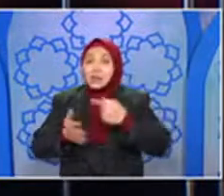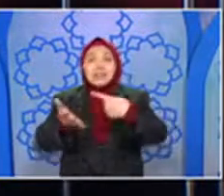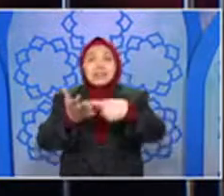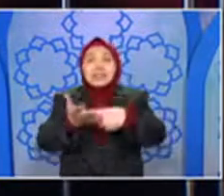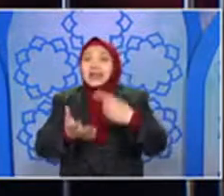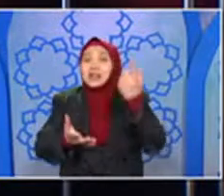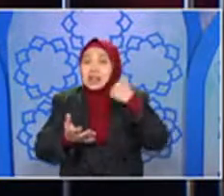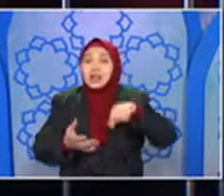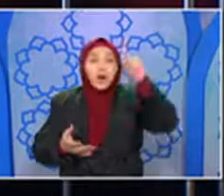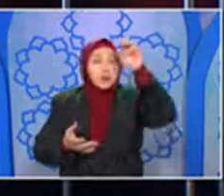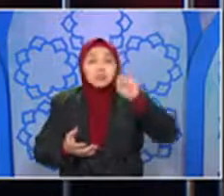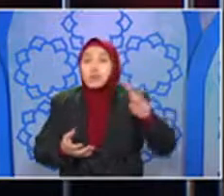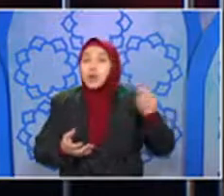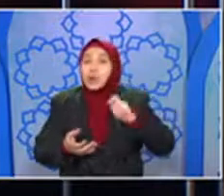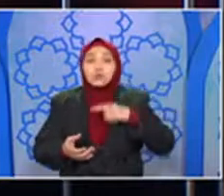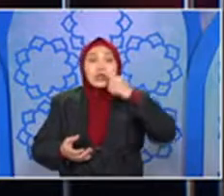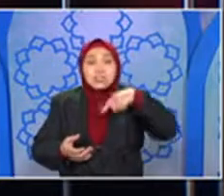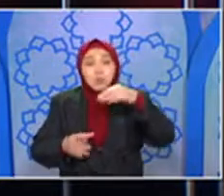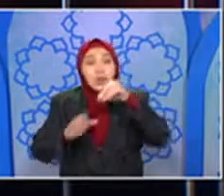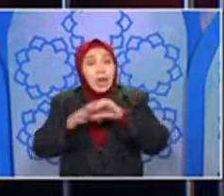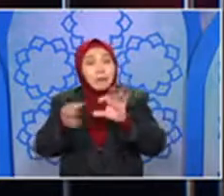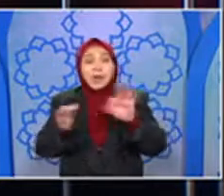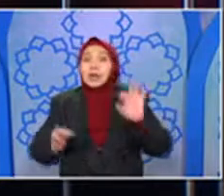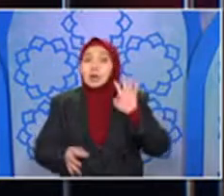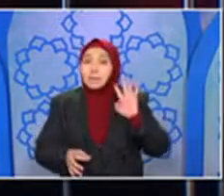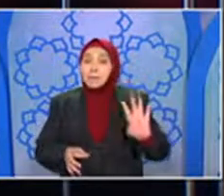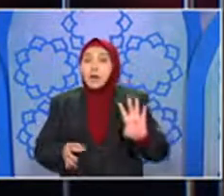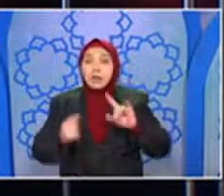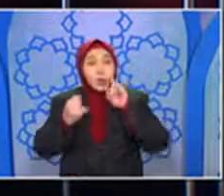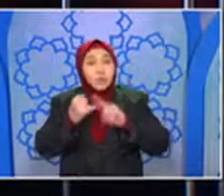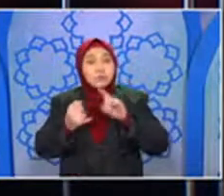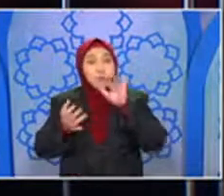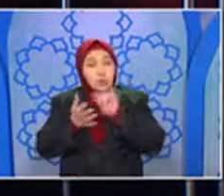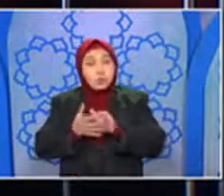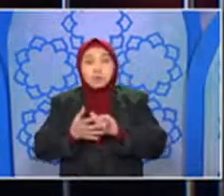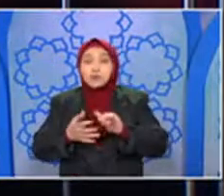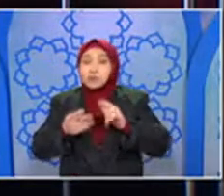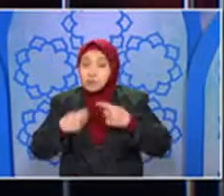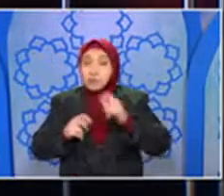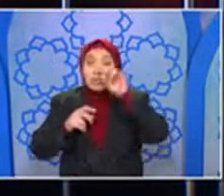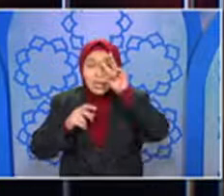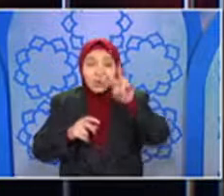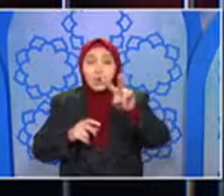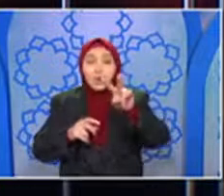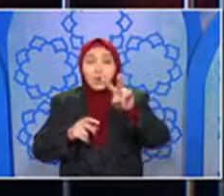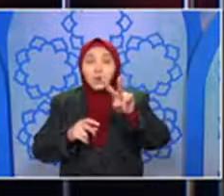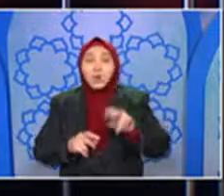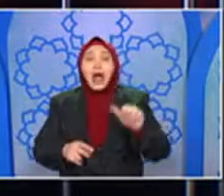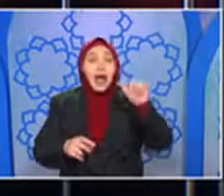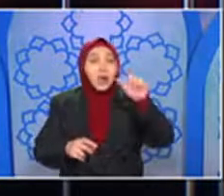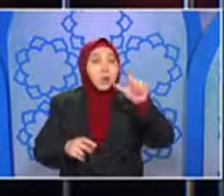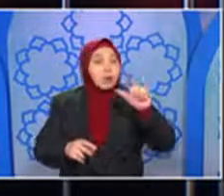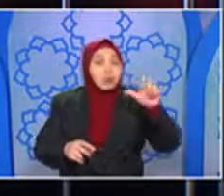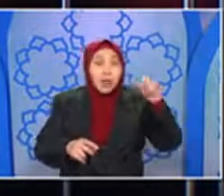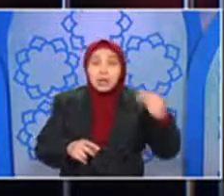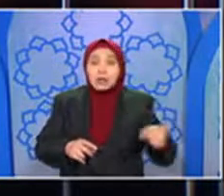Allah Subhanahu wa taala sebut dalam ayat yang keempat di penghujungnya, sebut saudara perhatikan, wallahu alimun